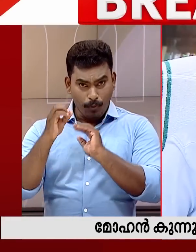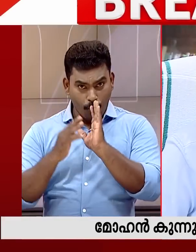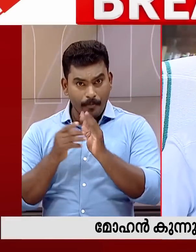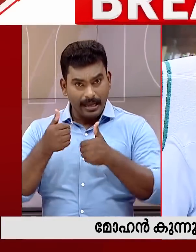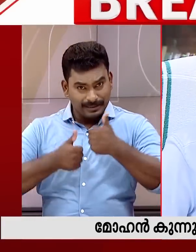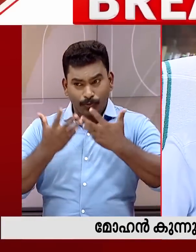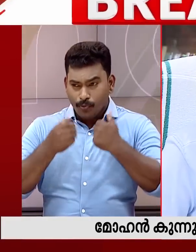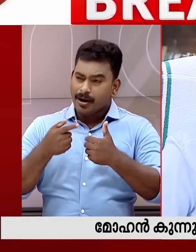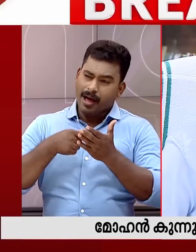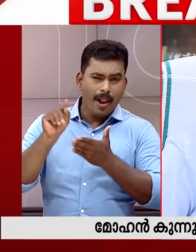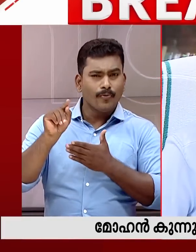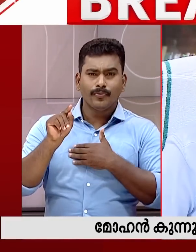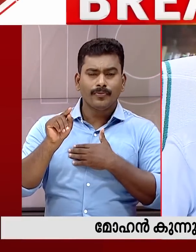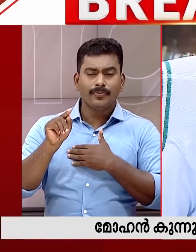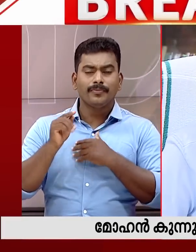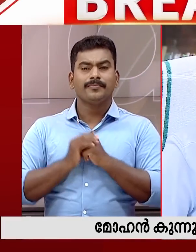ഇത്